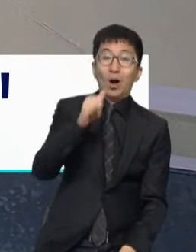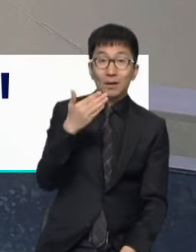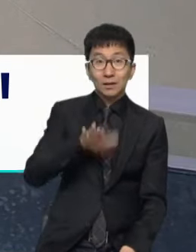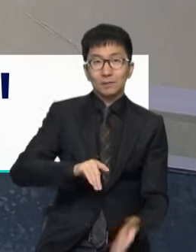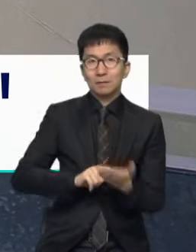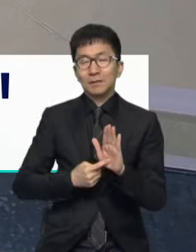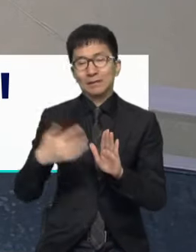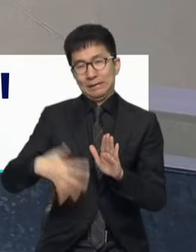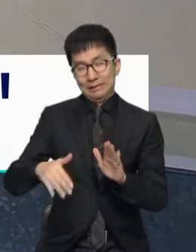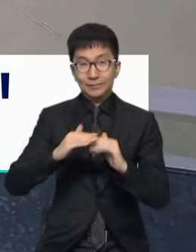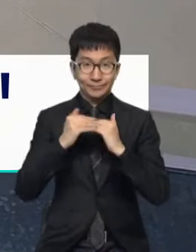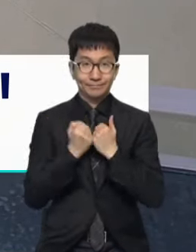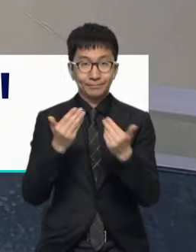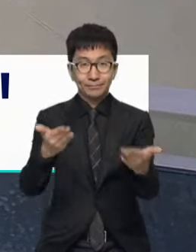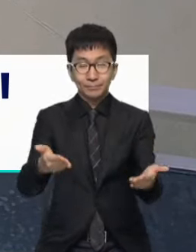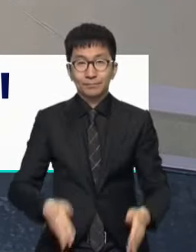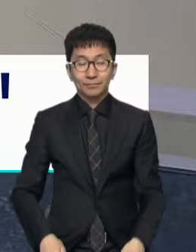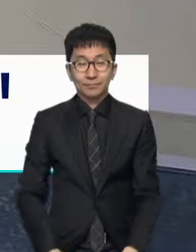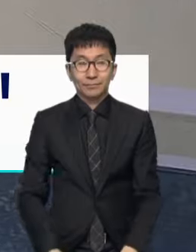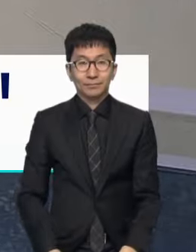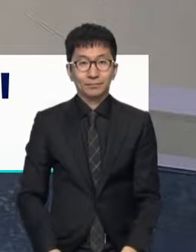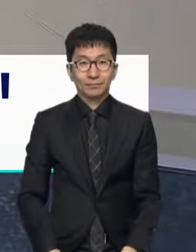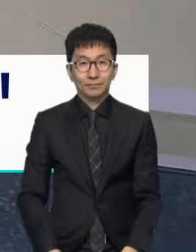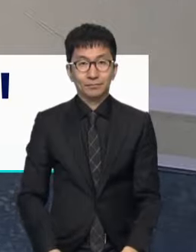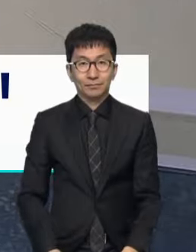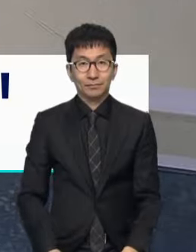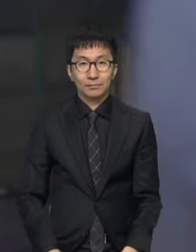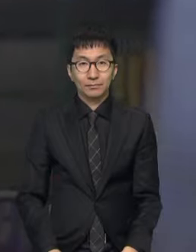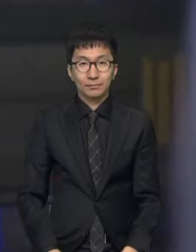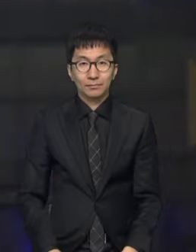않고 있습니다. 계속해서 김상민 기자입니다.